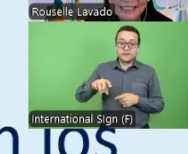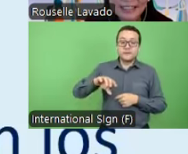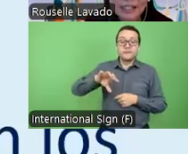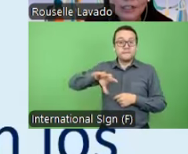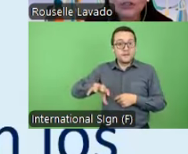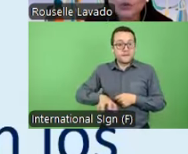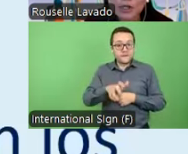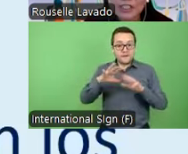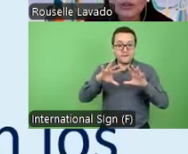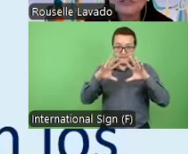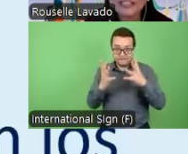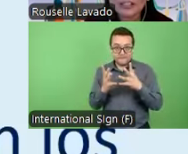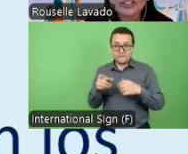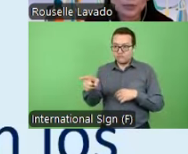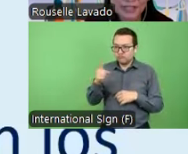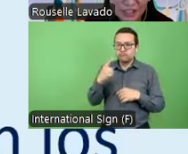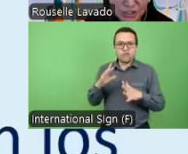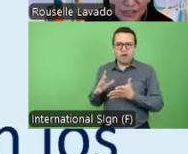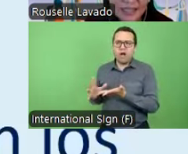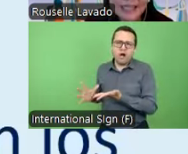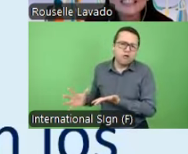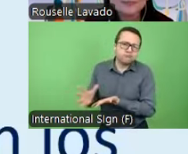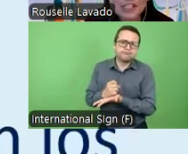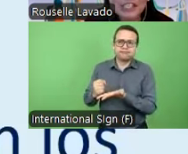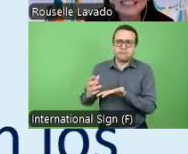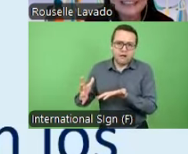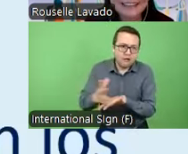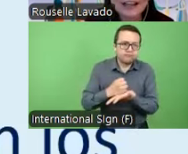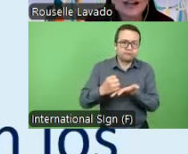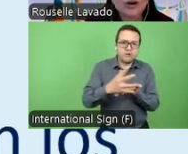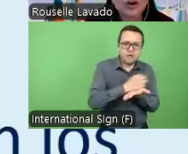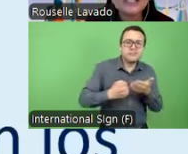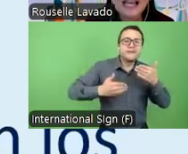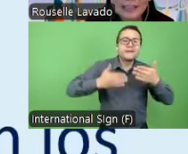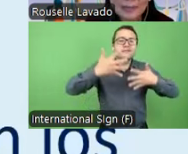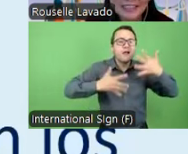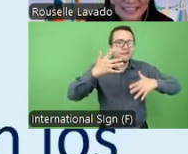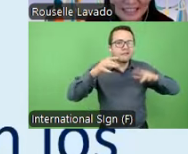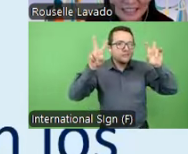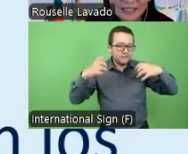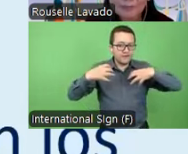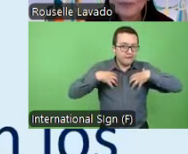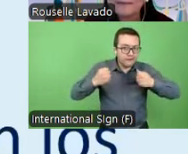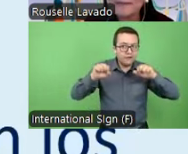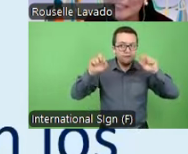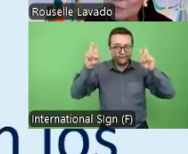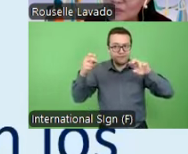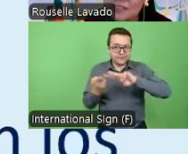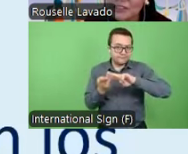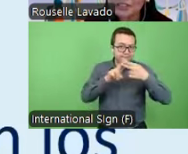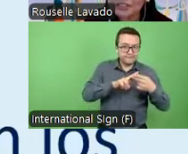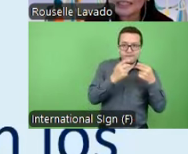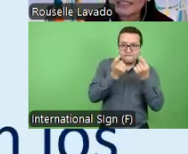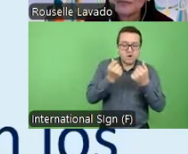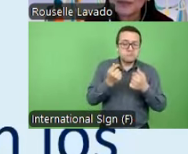ne publient systématiquement les données nécessaires au suivi de la protection financière, en particulier les données sur les besoins